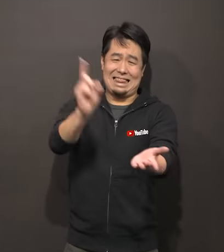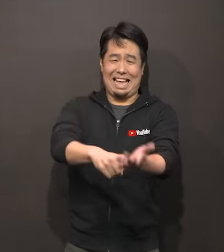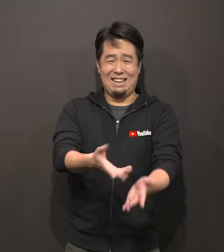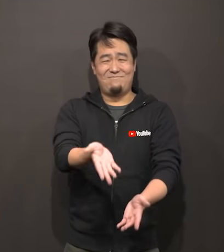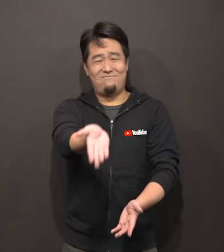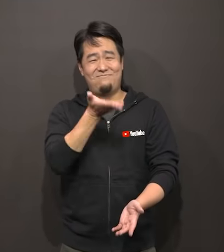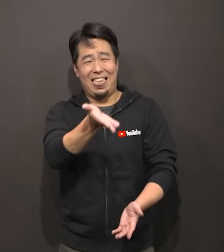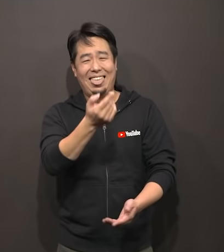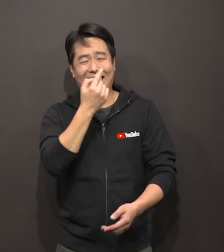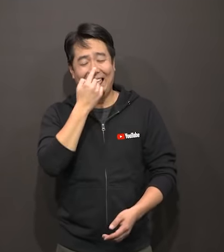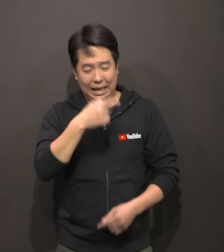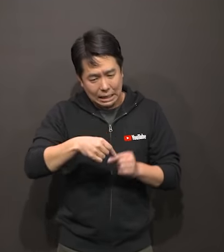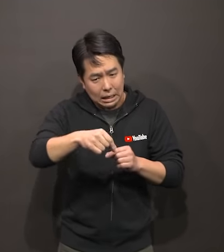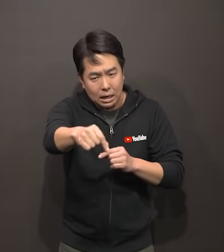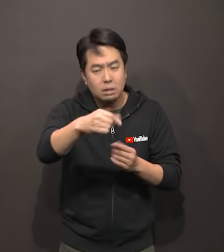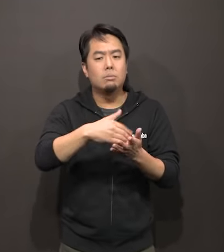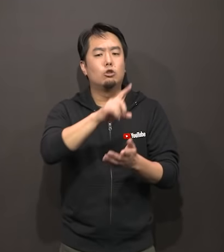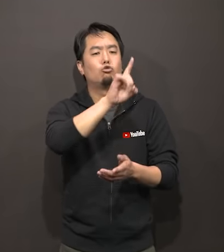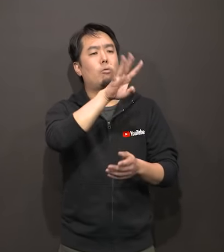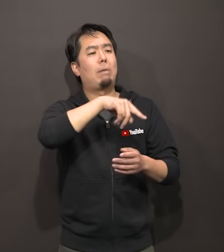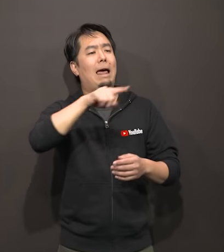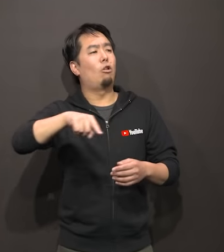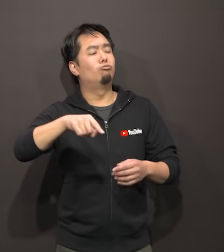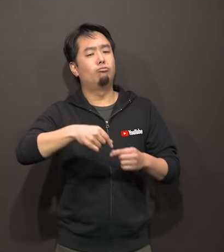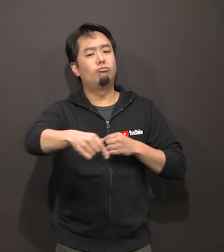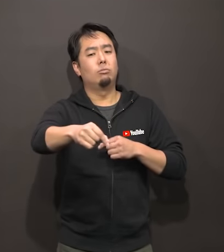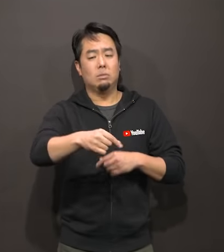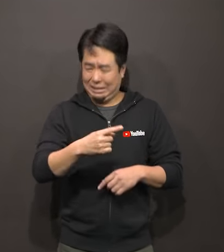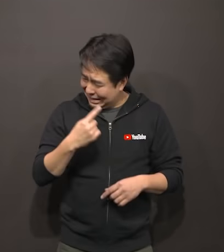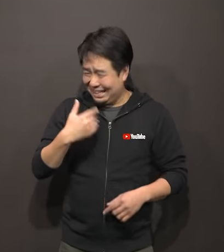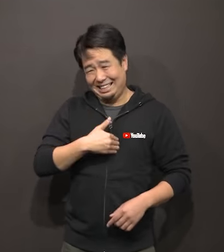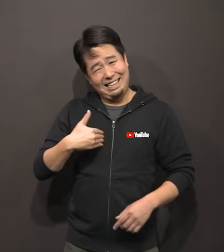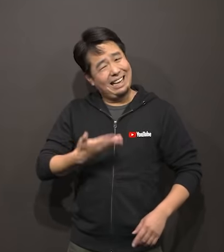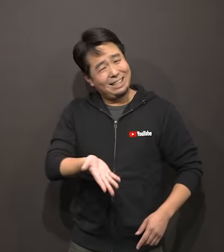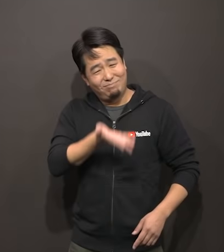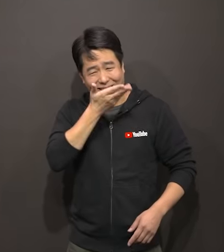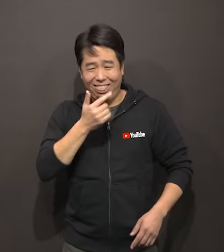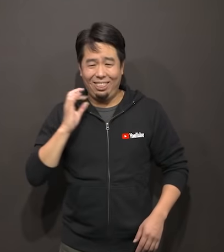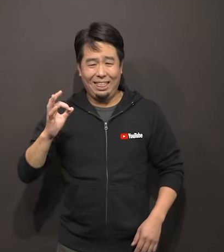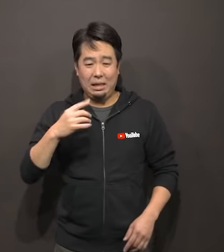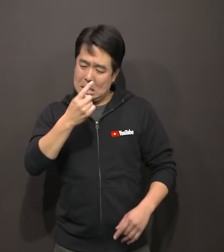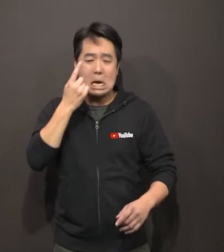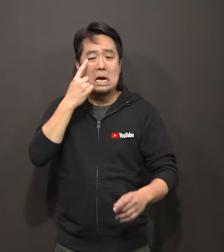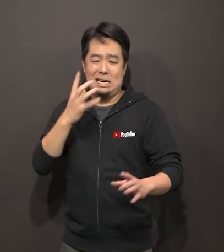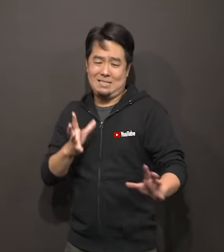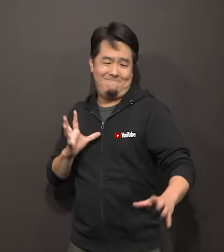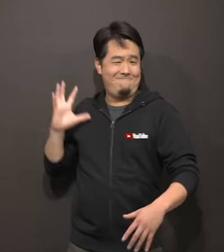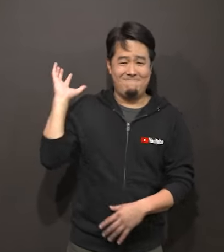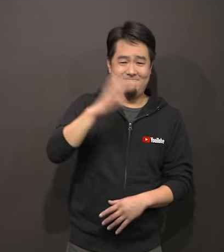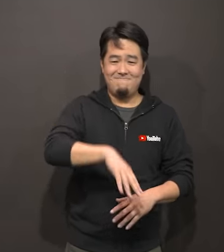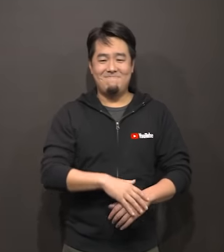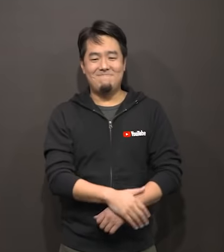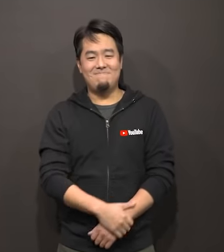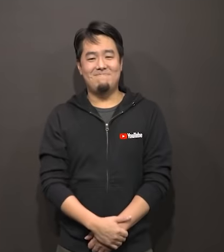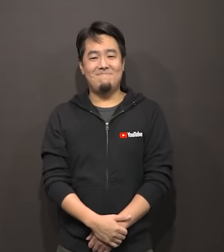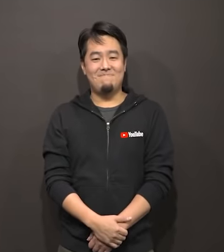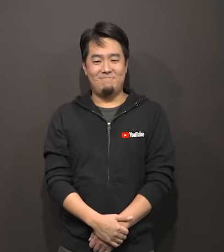penet 차 오오! 조용조니? 조용조니? 이리와스! 이리와스!